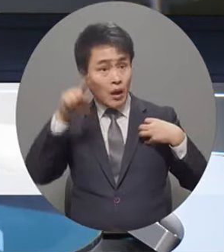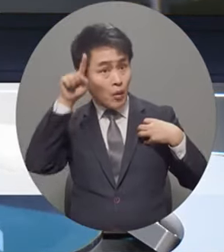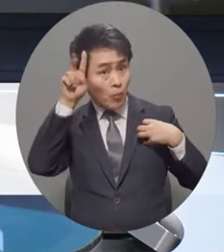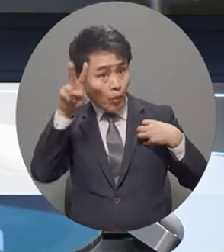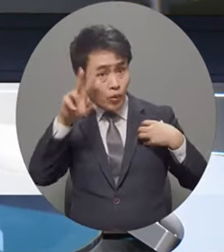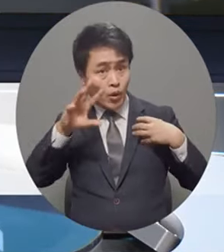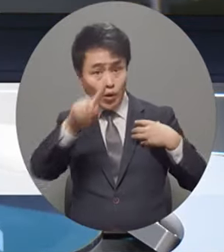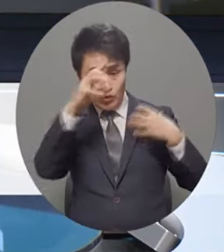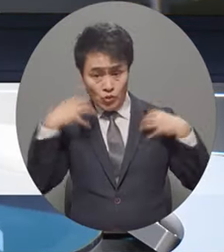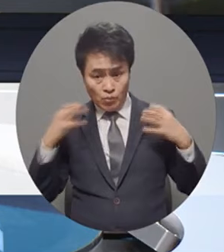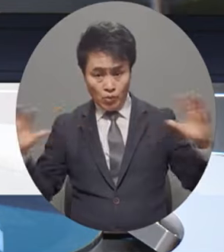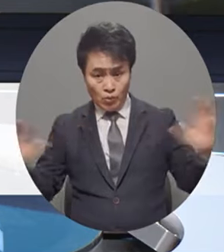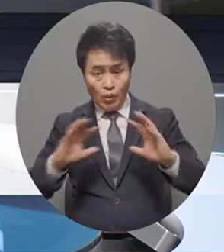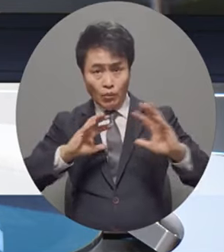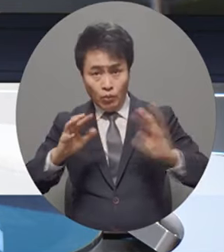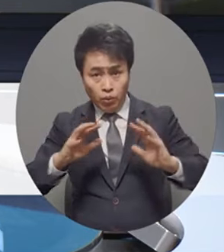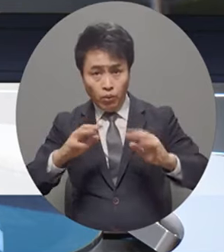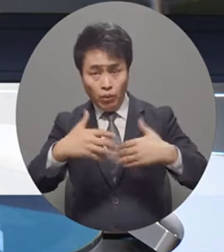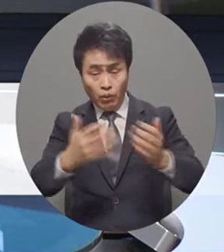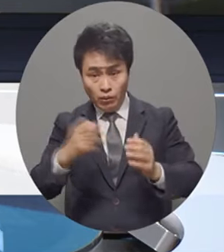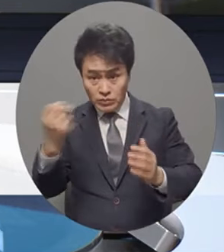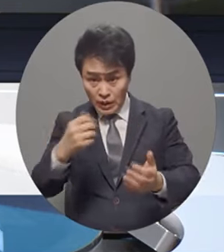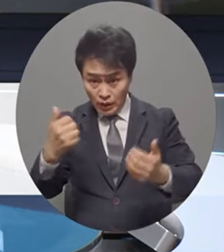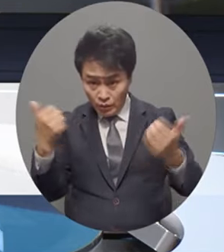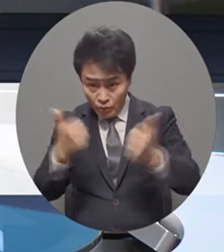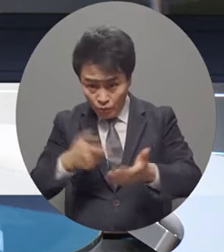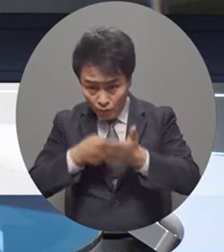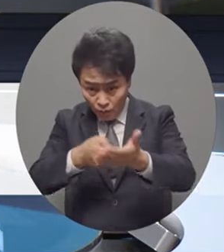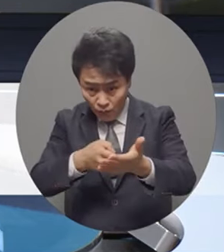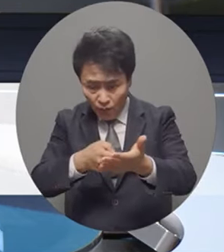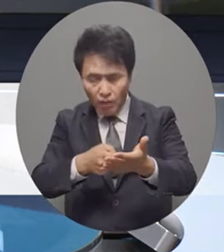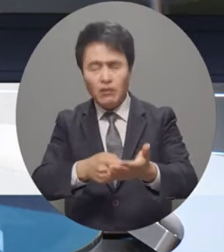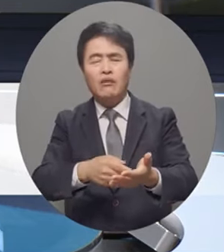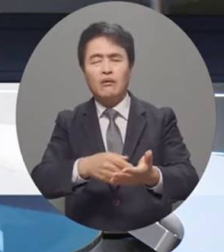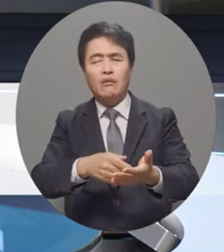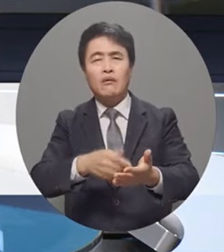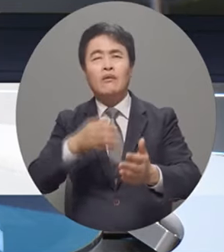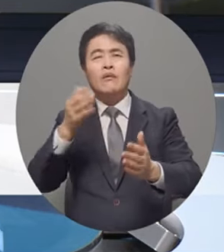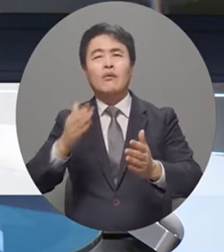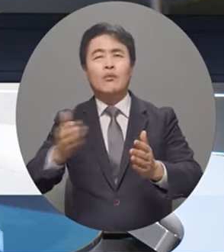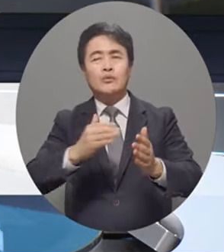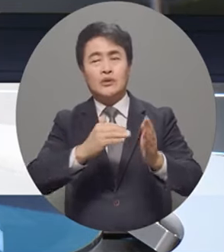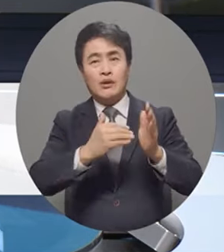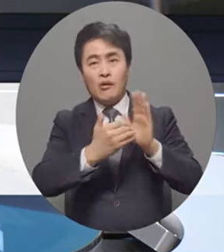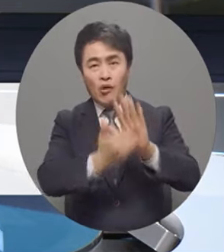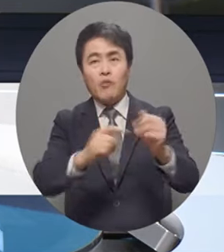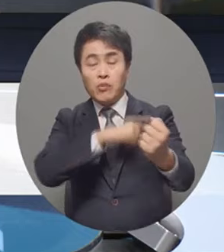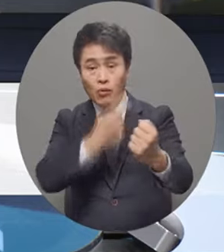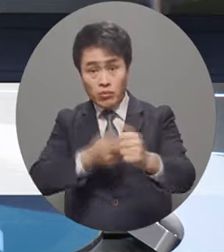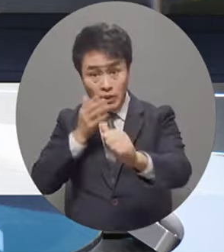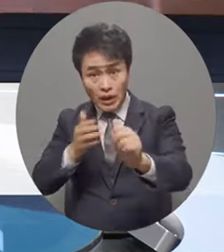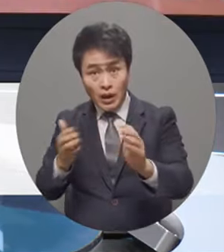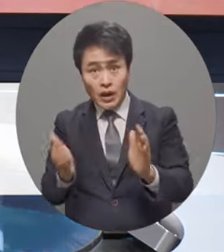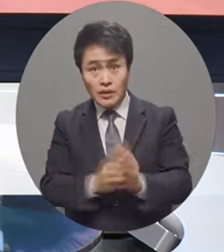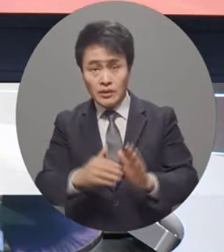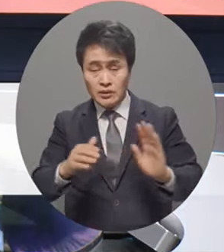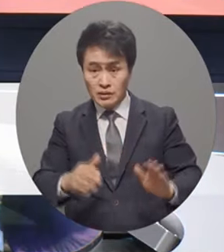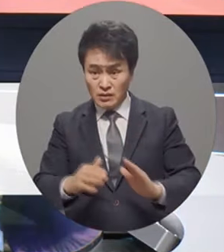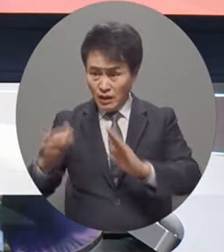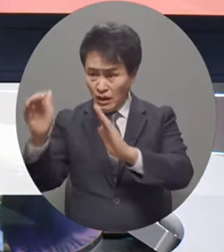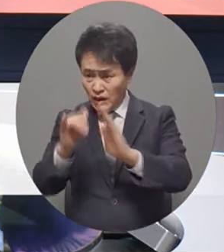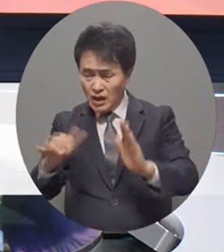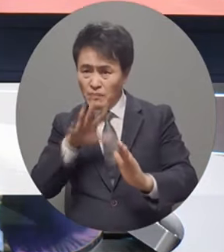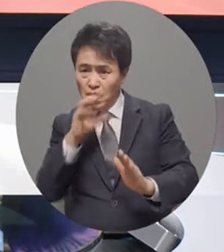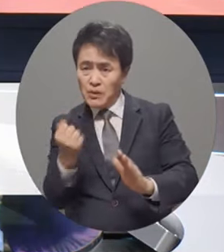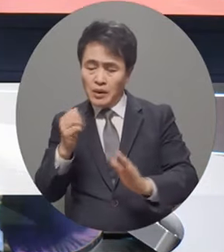모레 국무회의에서 제의 요구권, 즉 거부권을 공식 건의할 방침인데 유족들의 반발을 고려해 별도의